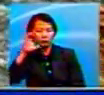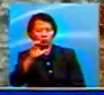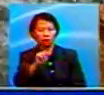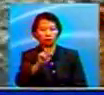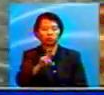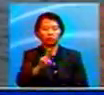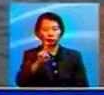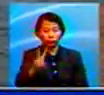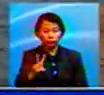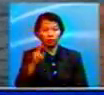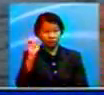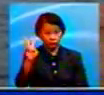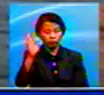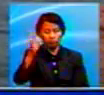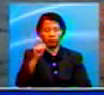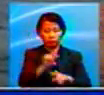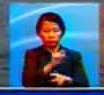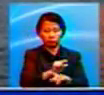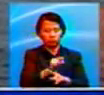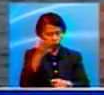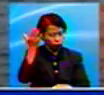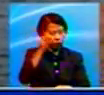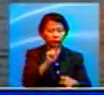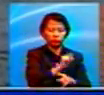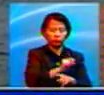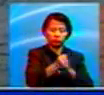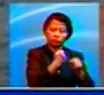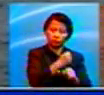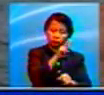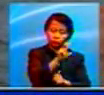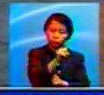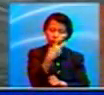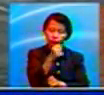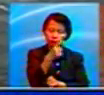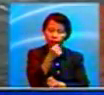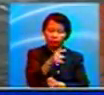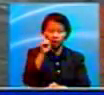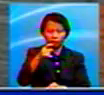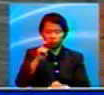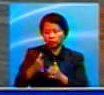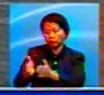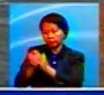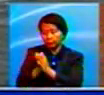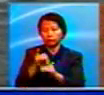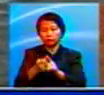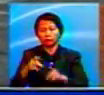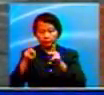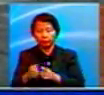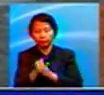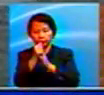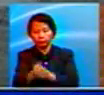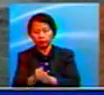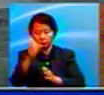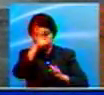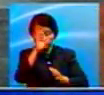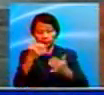France 447 pada tahun 2011. Tetapi perlu diingat bahawa ia perlu ada permintaan daripada pihak yang memimpin